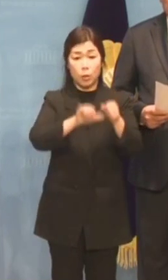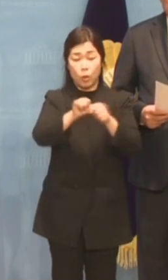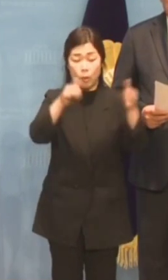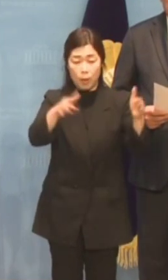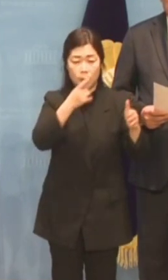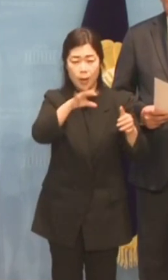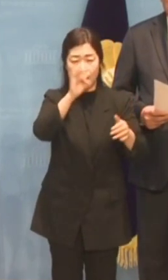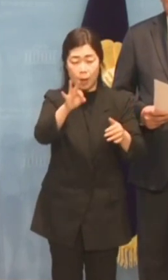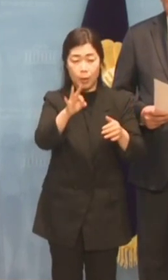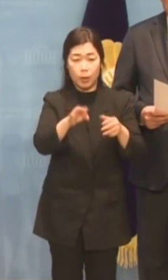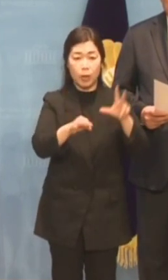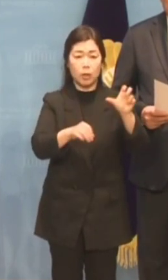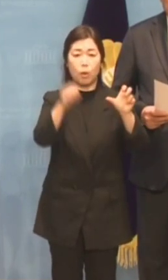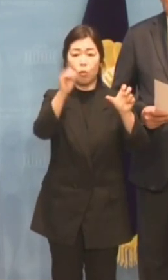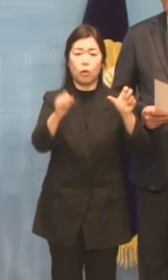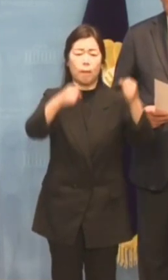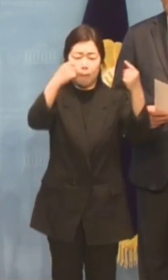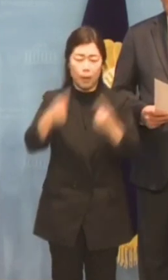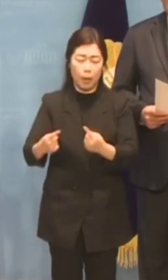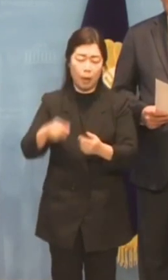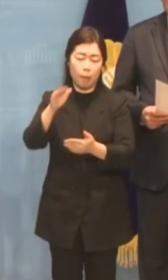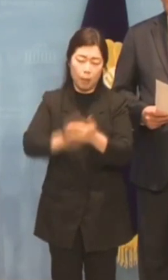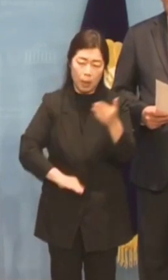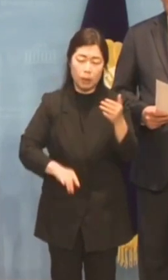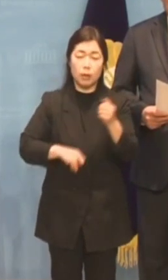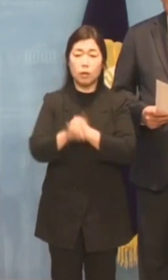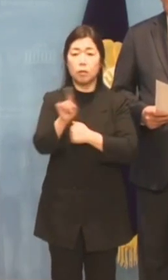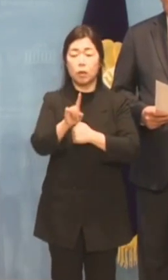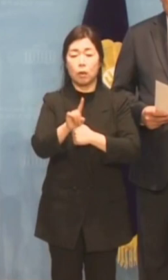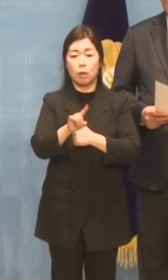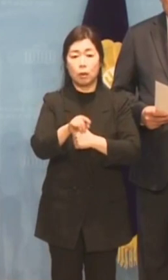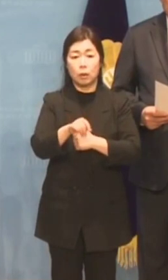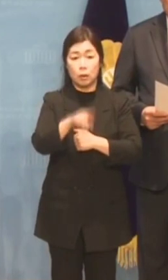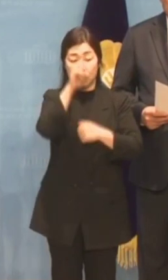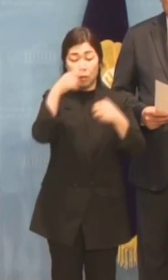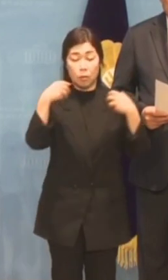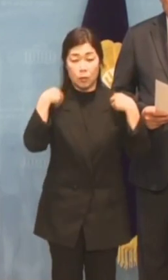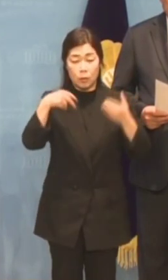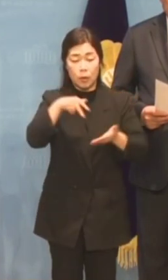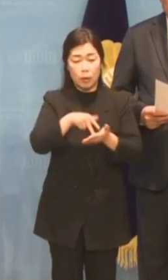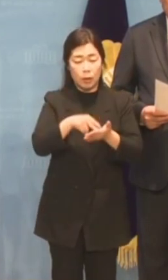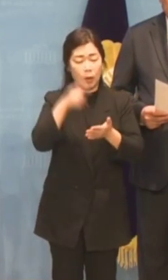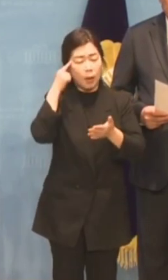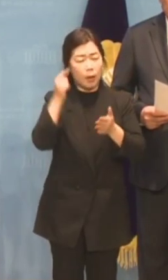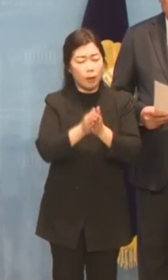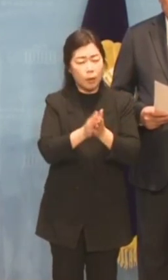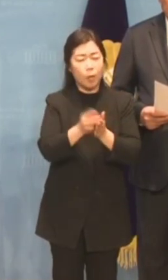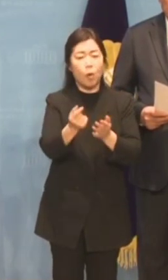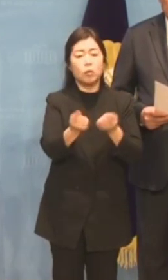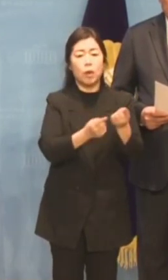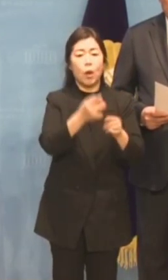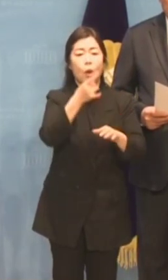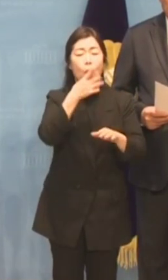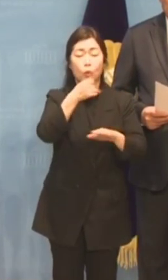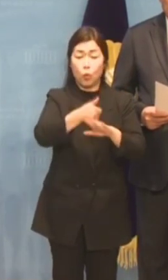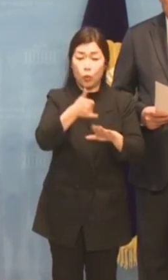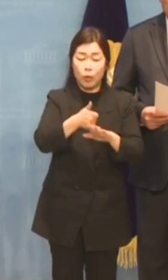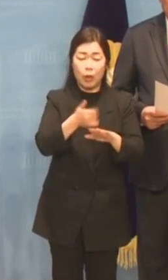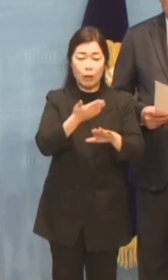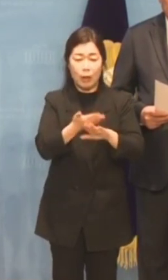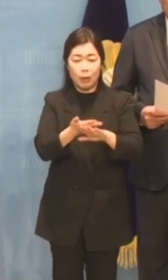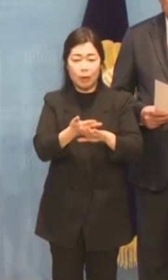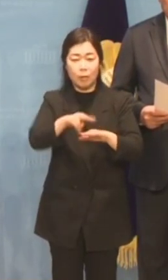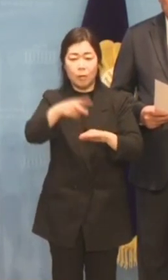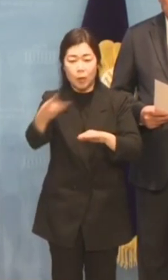쌀값이 25%나 폭락한 것은 재정당국이 자의적 판단으로 논 타작물